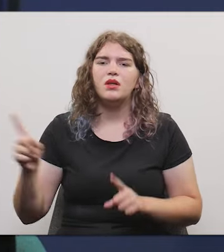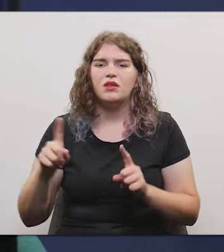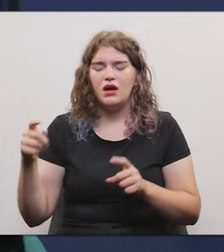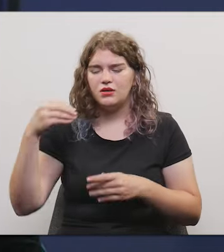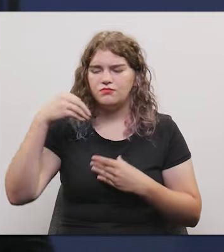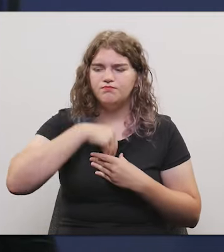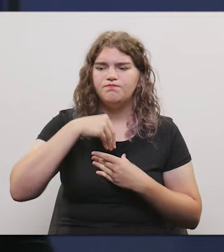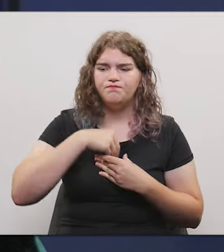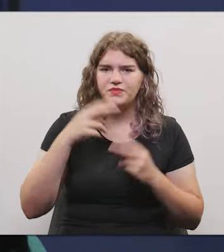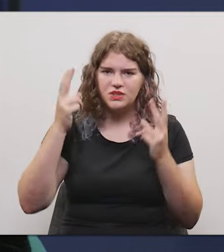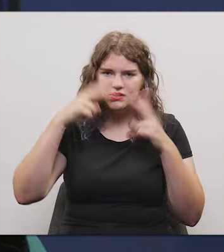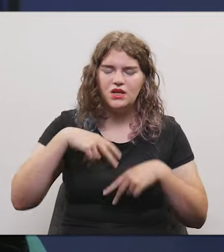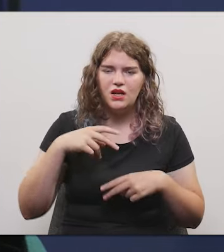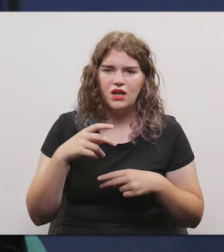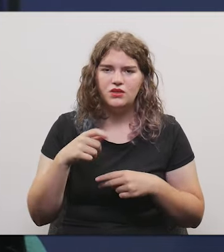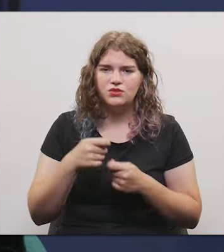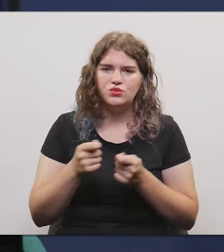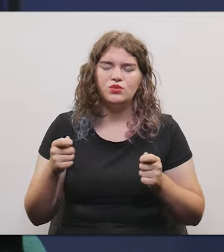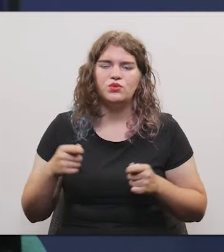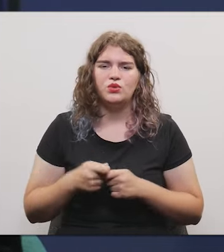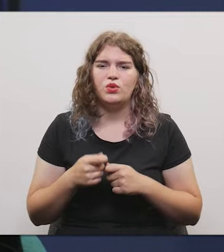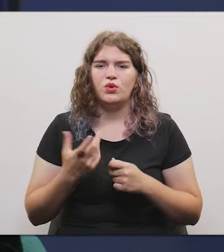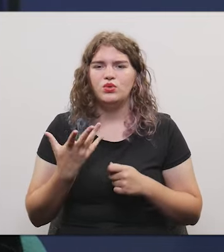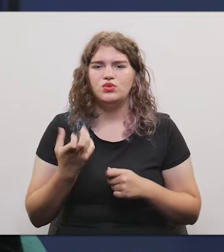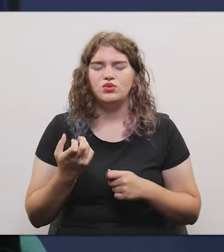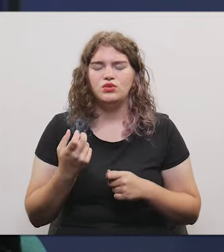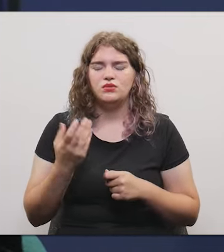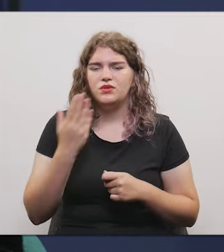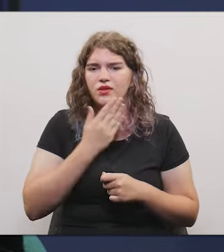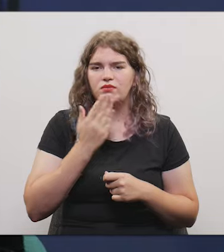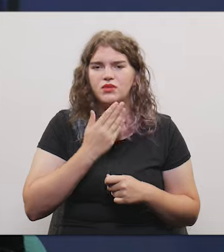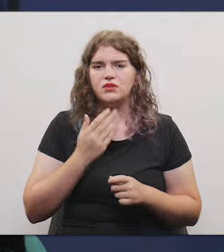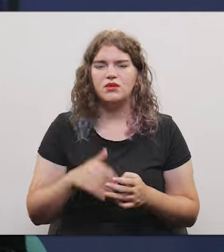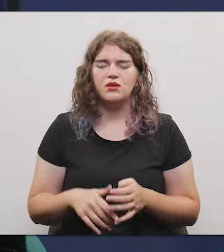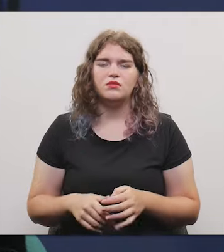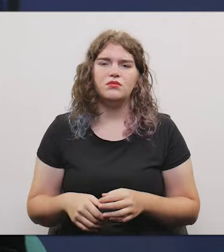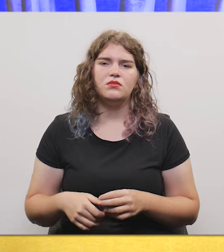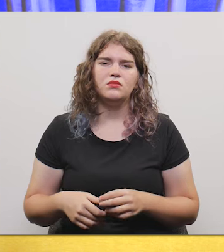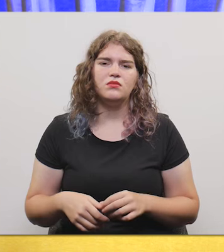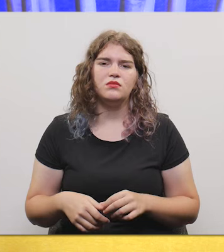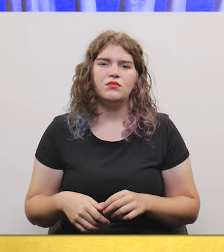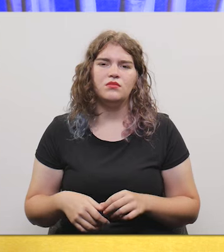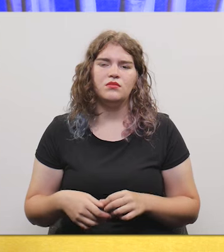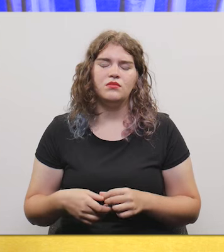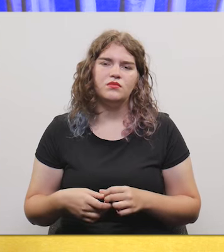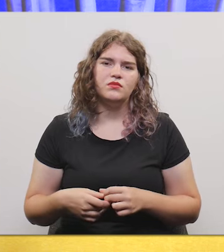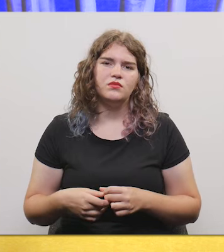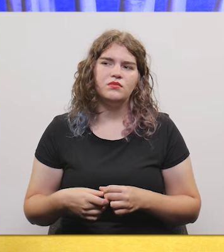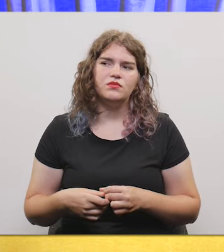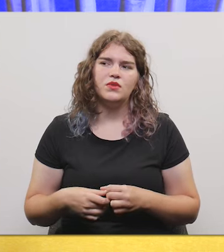dacă noi internalizăm în noi toate învățăturile pe care le primim acolo, nu? Da,